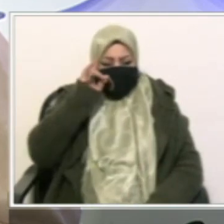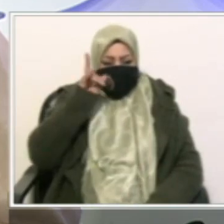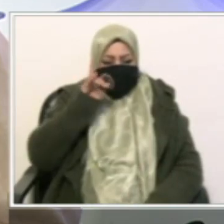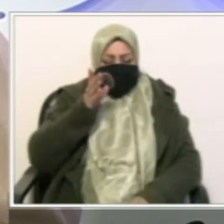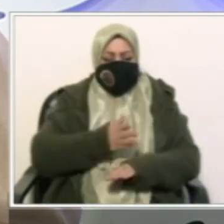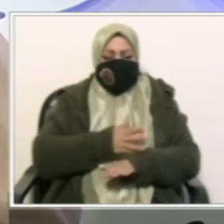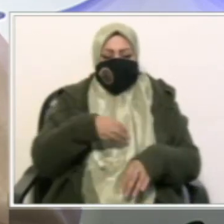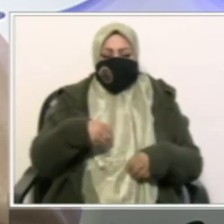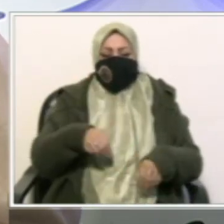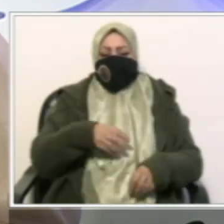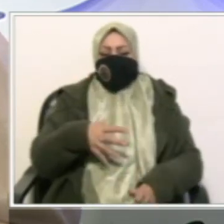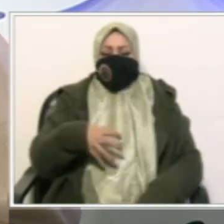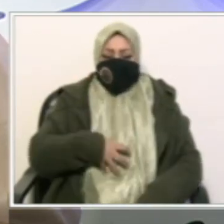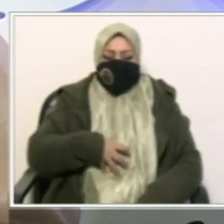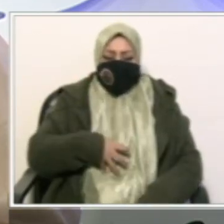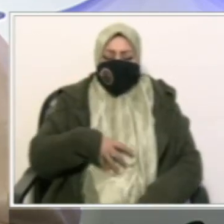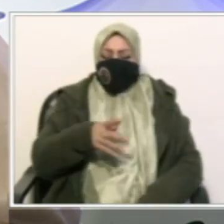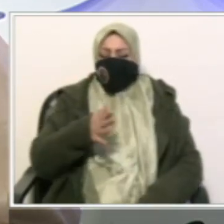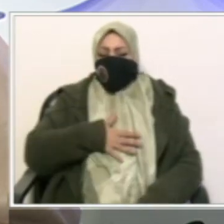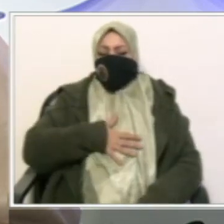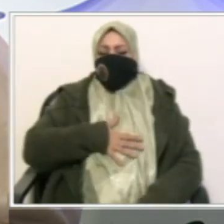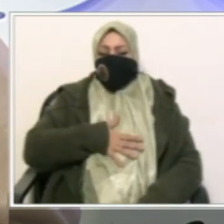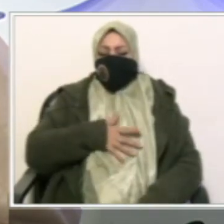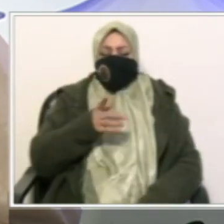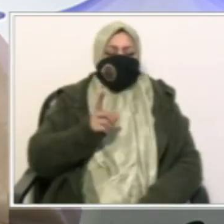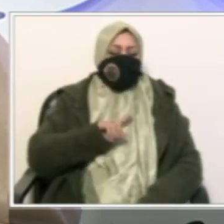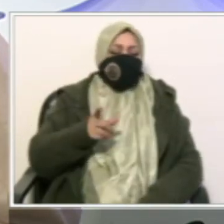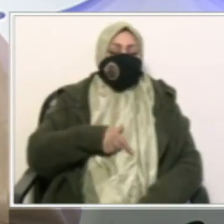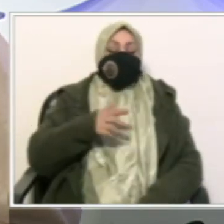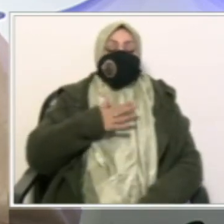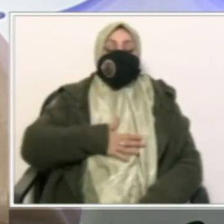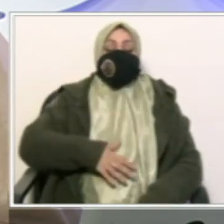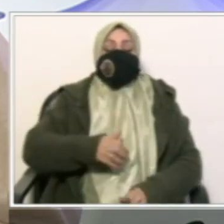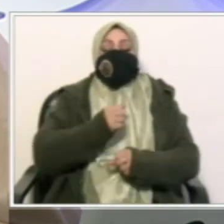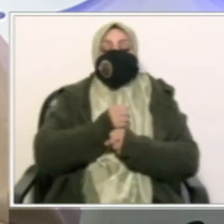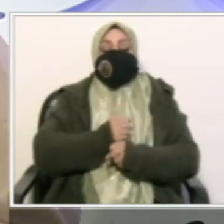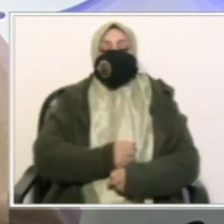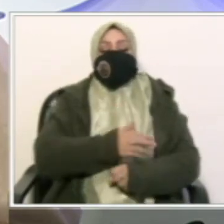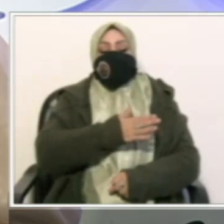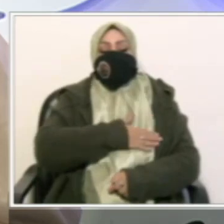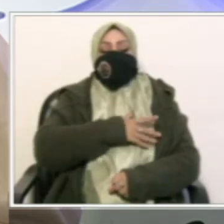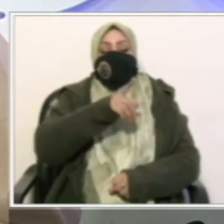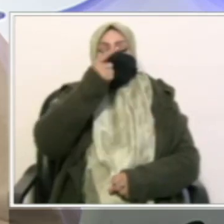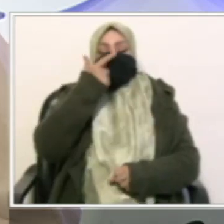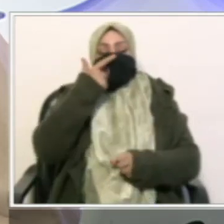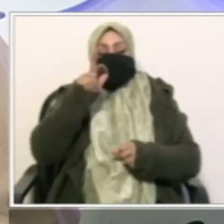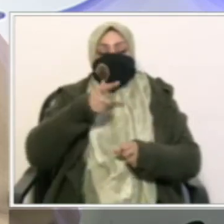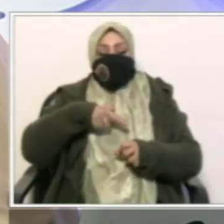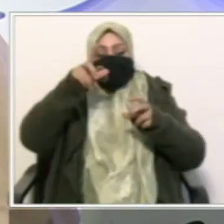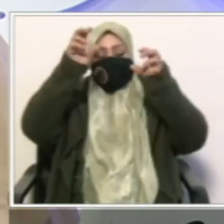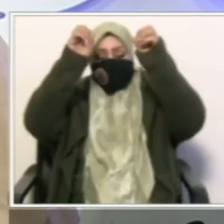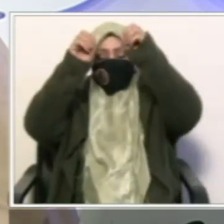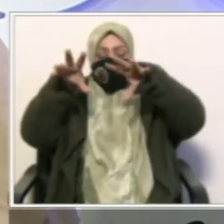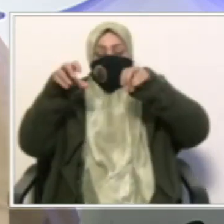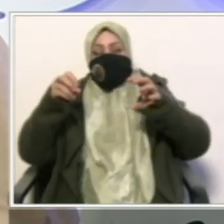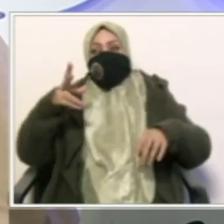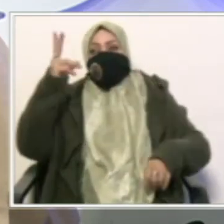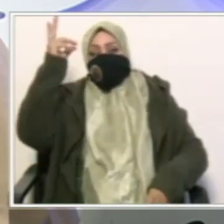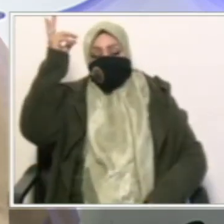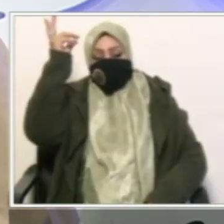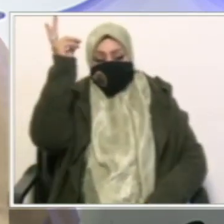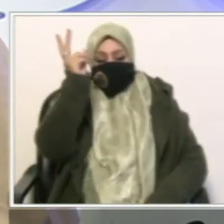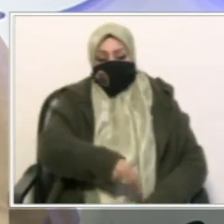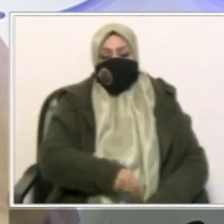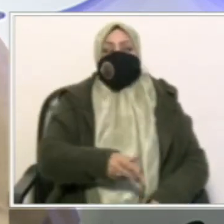والدعاء الناس والملائكة، والله عز وجل يدعو عليكم وتدعو عليكم ملائكة، كما قال الله عز وجل: أولئك